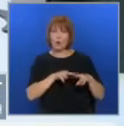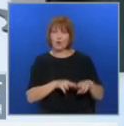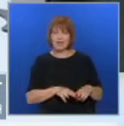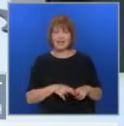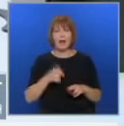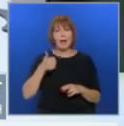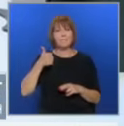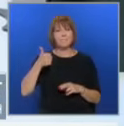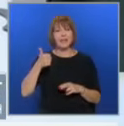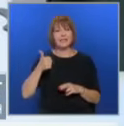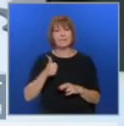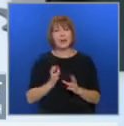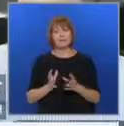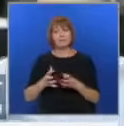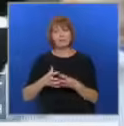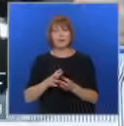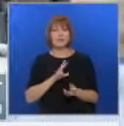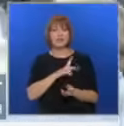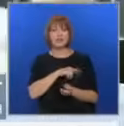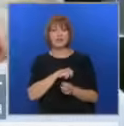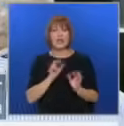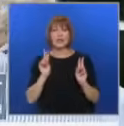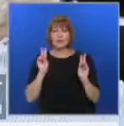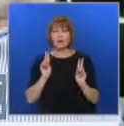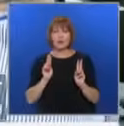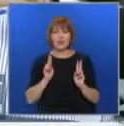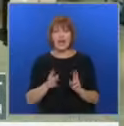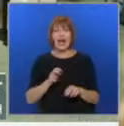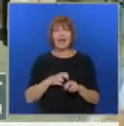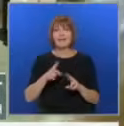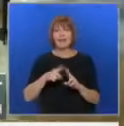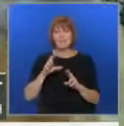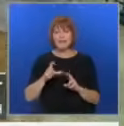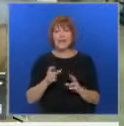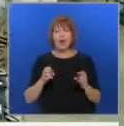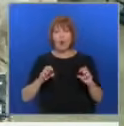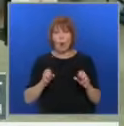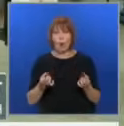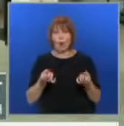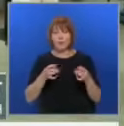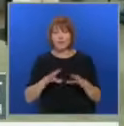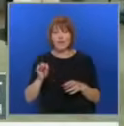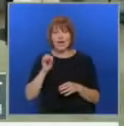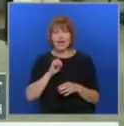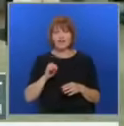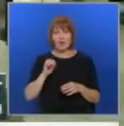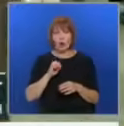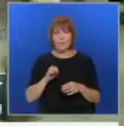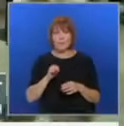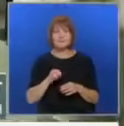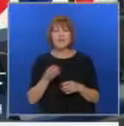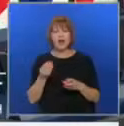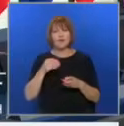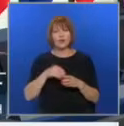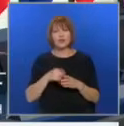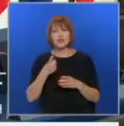БСП в групата на социалистите и демократите, а ДПС в Обнови Европа. ППДБ се разделиха и се включиха в различни